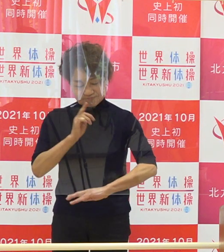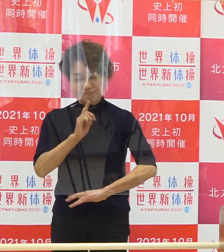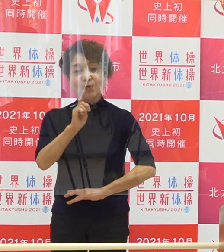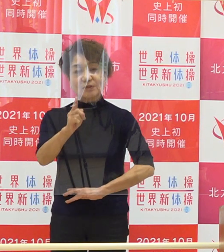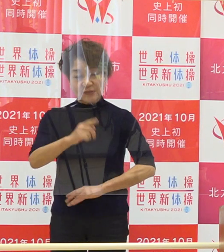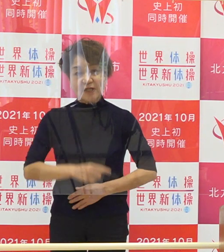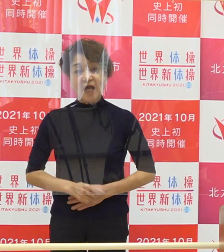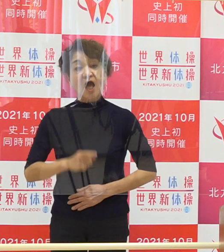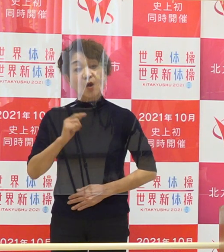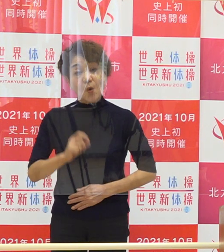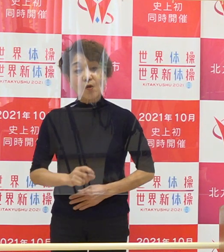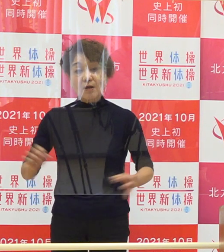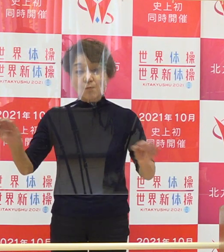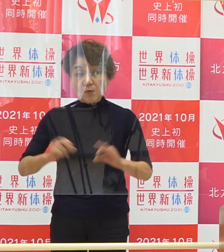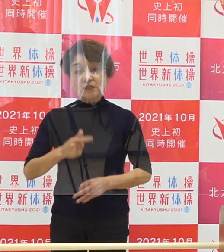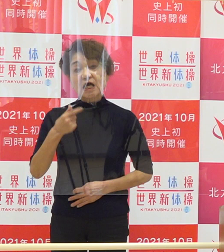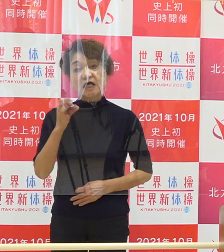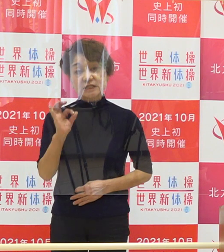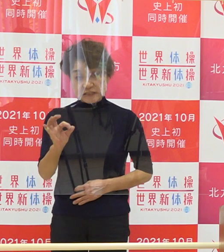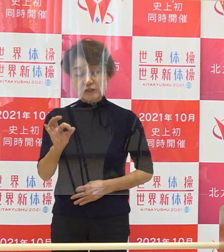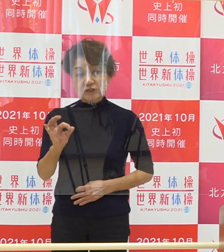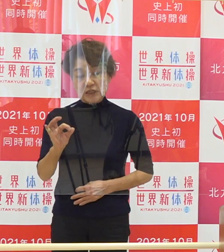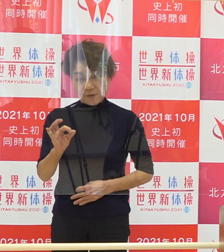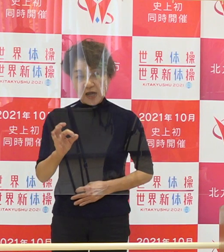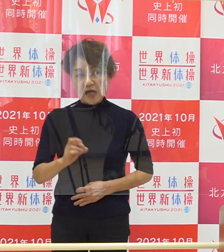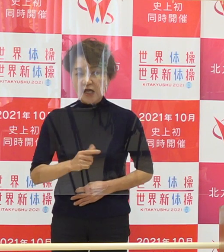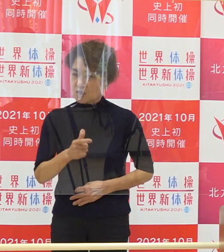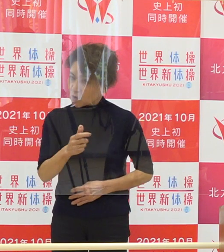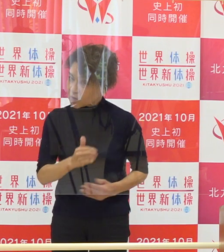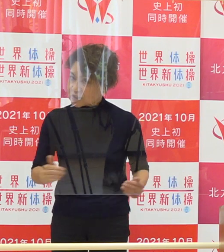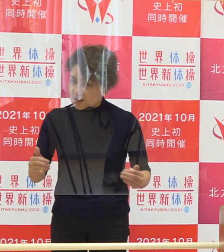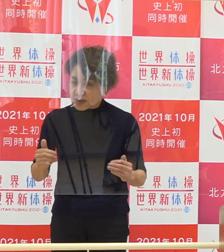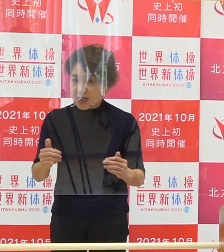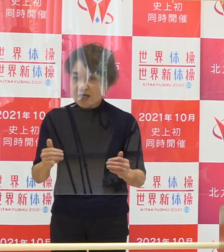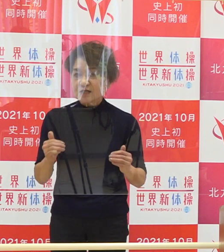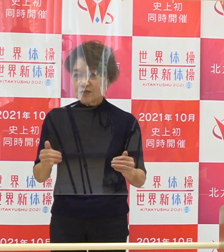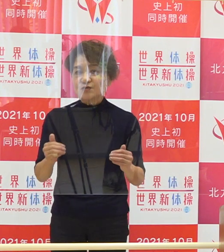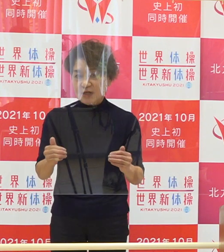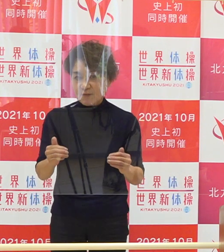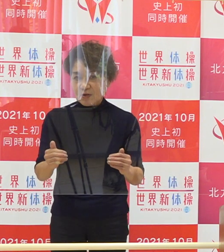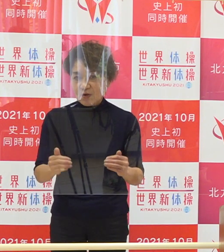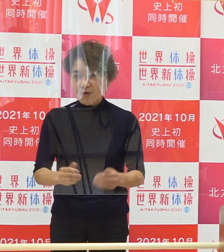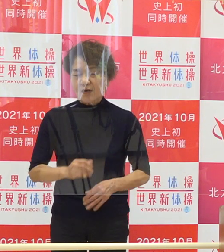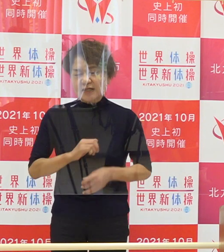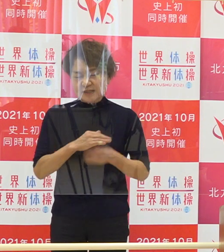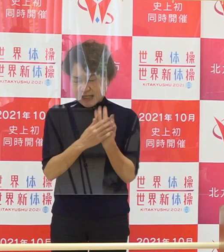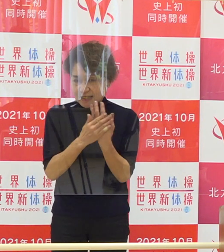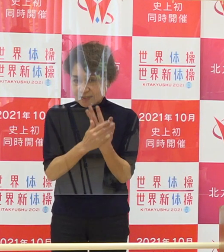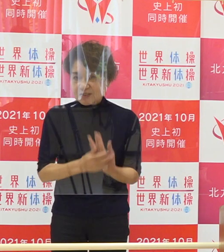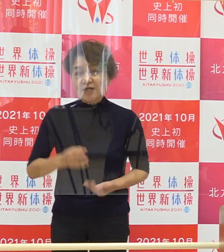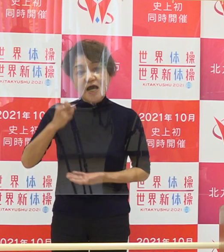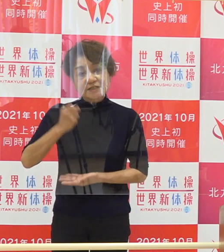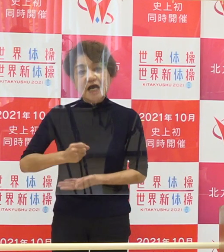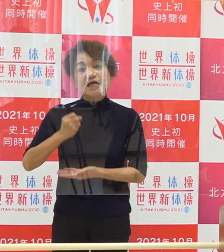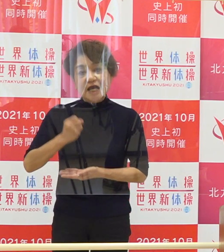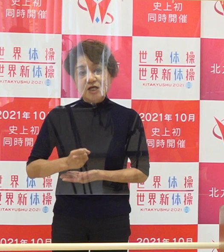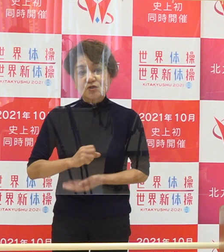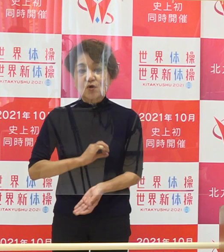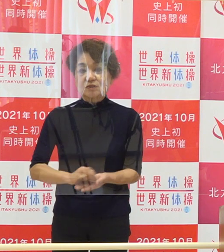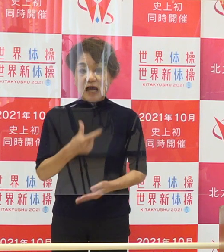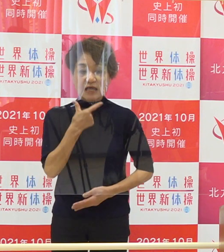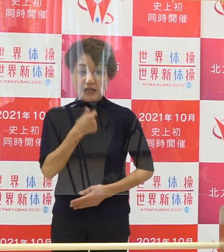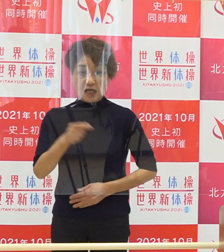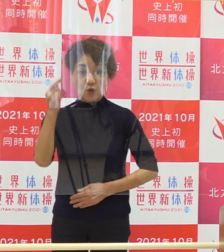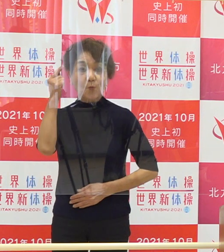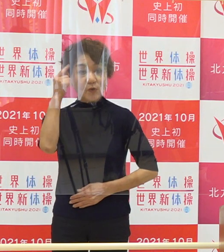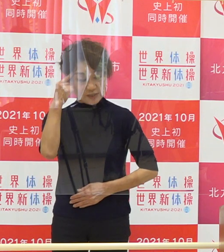した資金については、各種プロジェクトの推進のための貴重な財源として活用させていただきまして、市の持続可